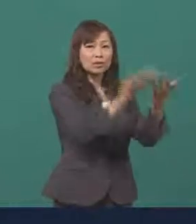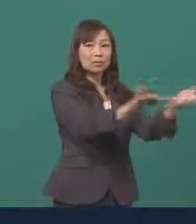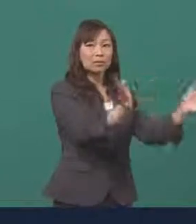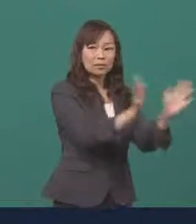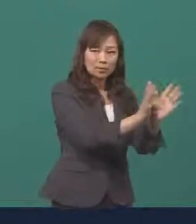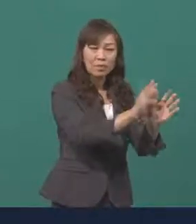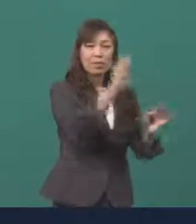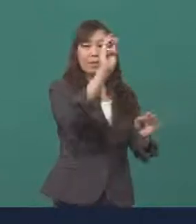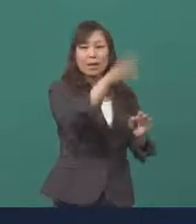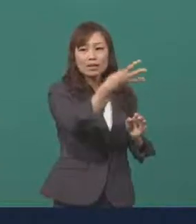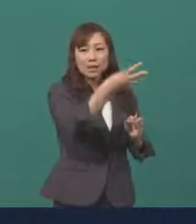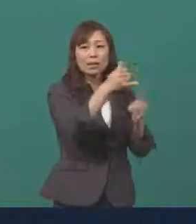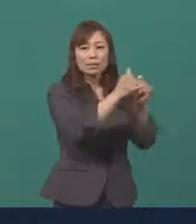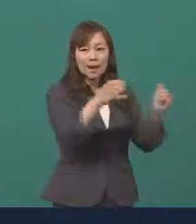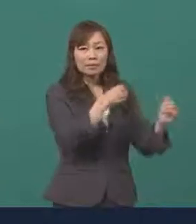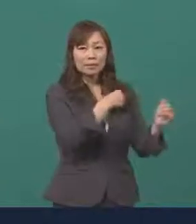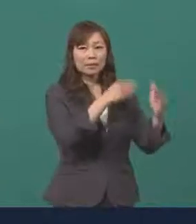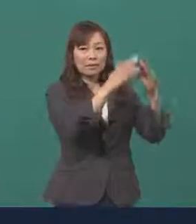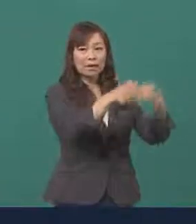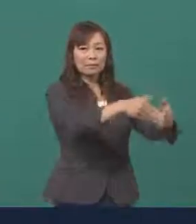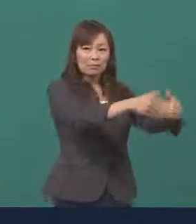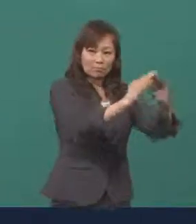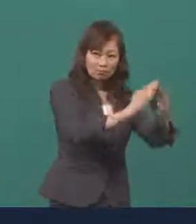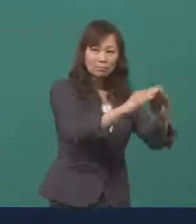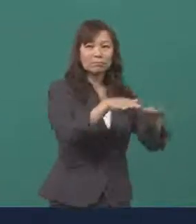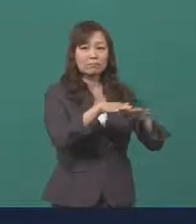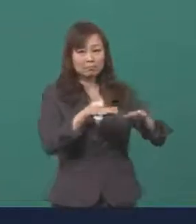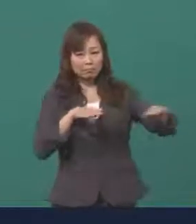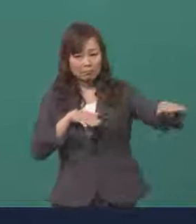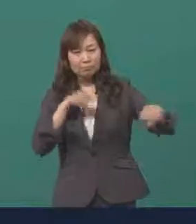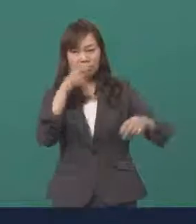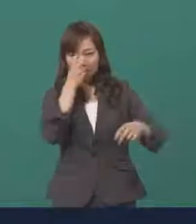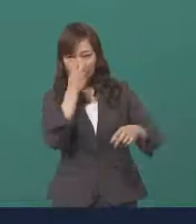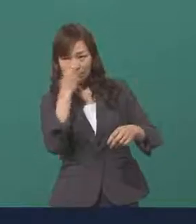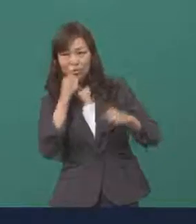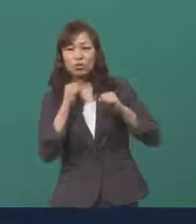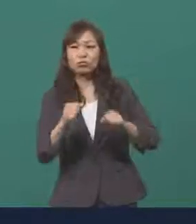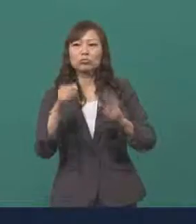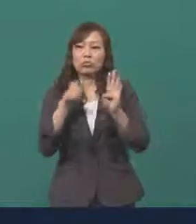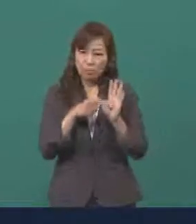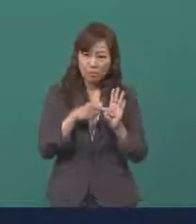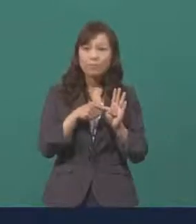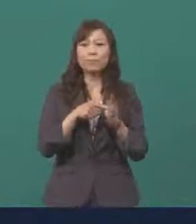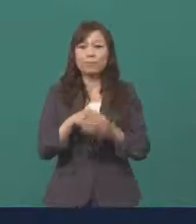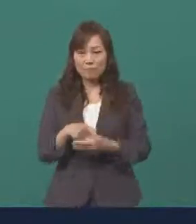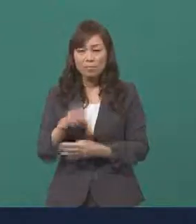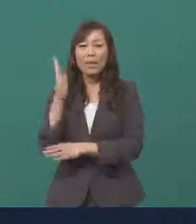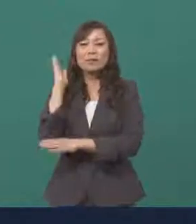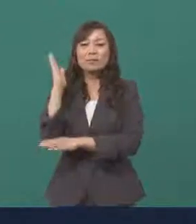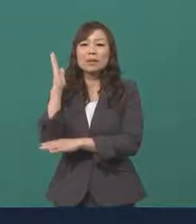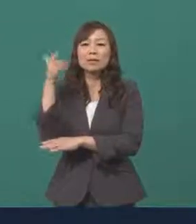中立的な第三者委員会を設置して公平に点検することや、